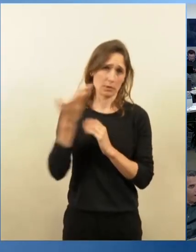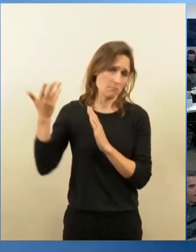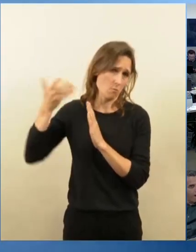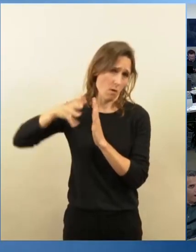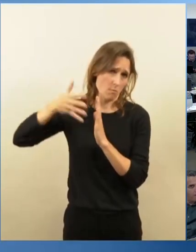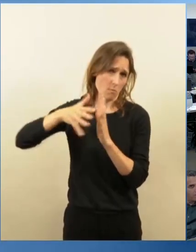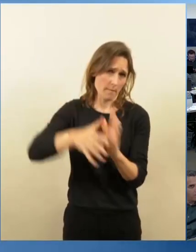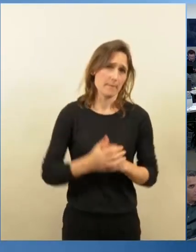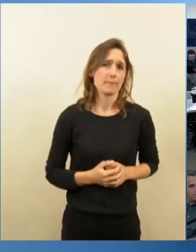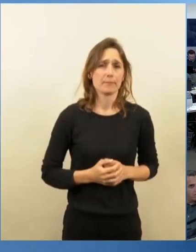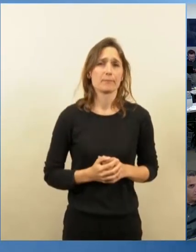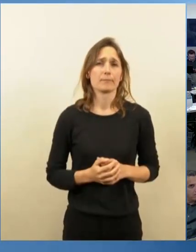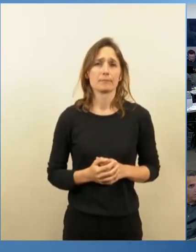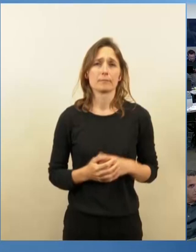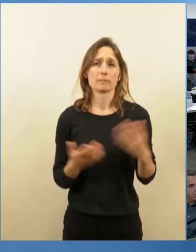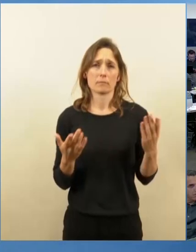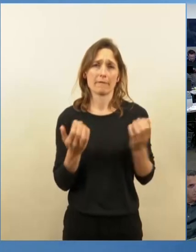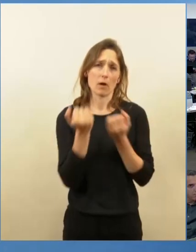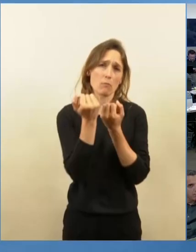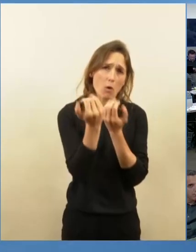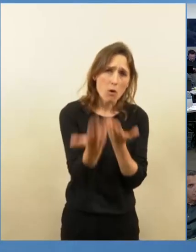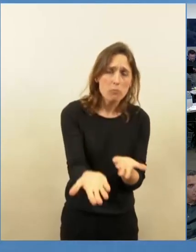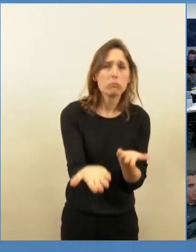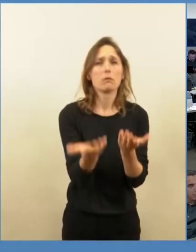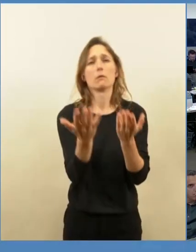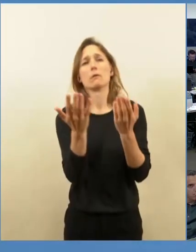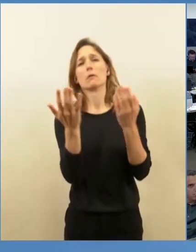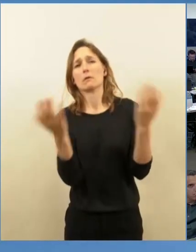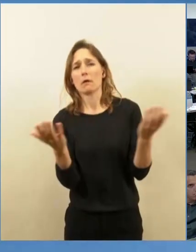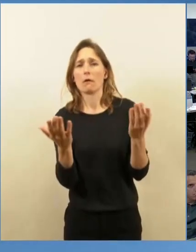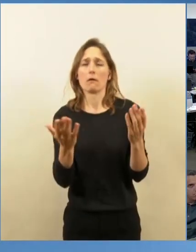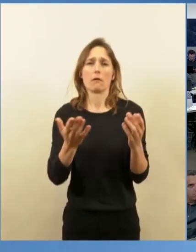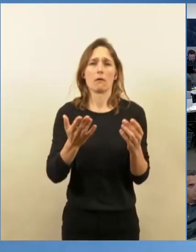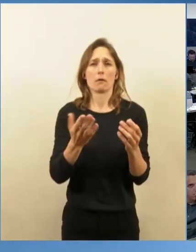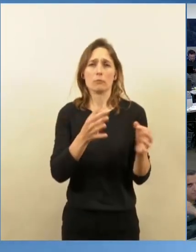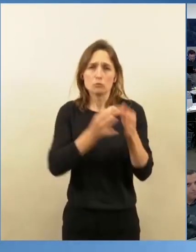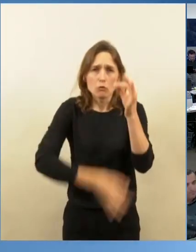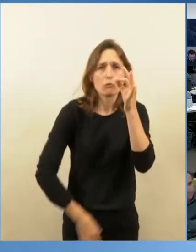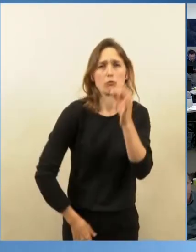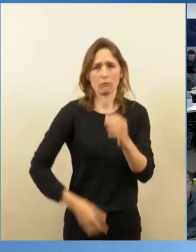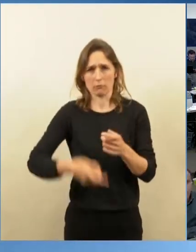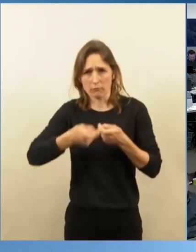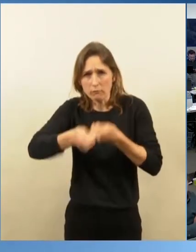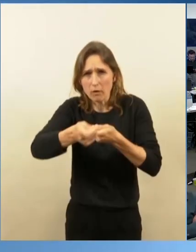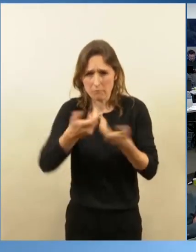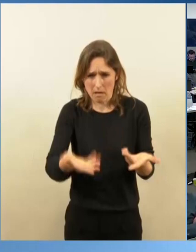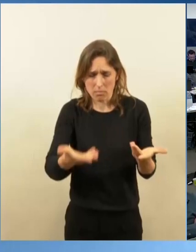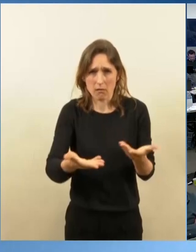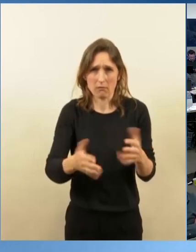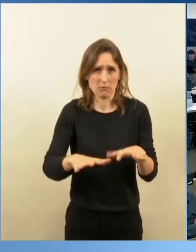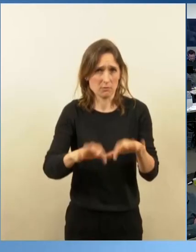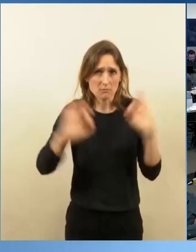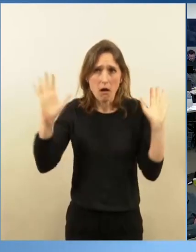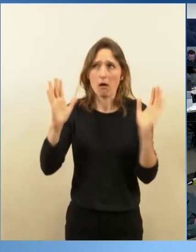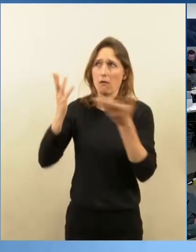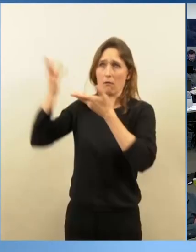avait à nous proposant des mesures brutales et coercitives à prendre tout de suite maintenant sans vous concerter avec la métropole